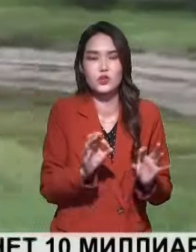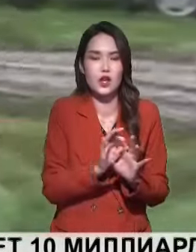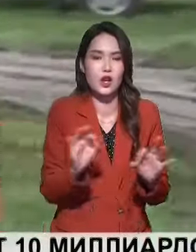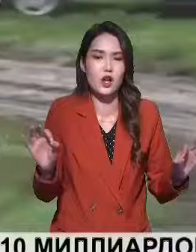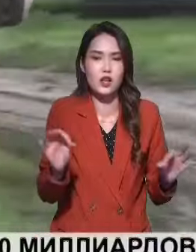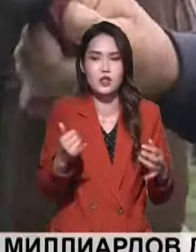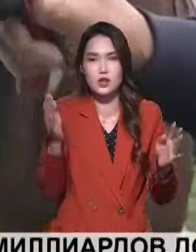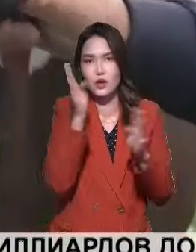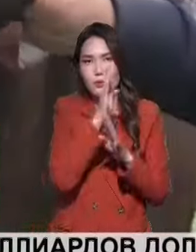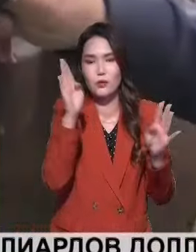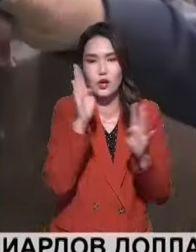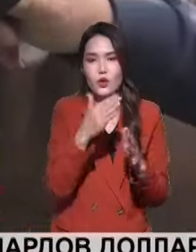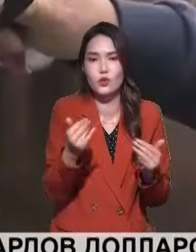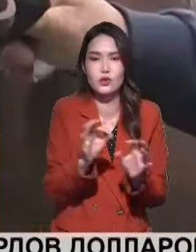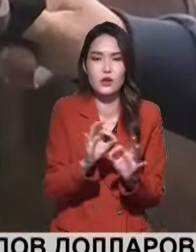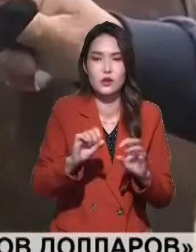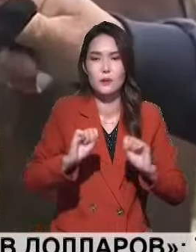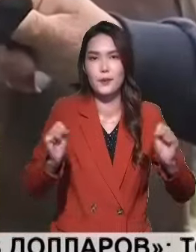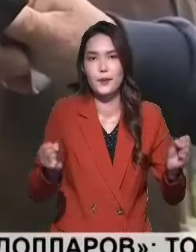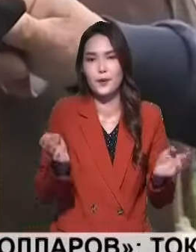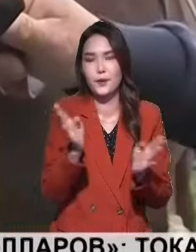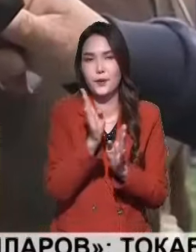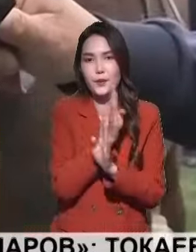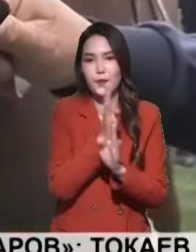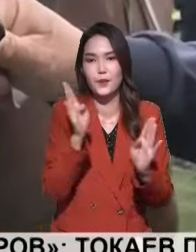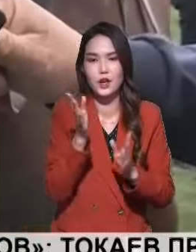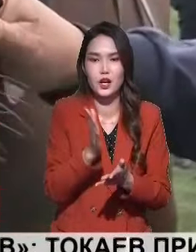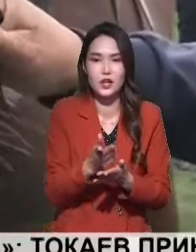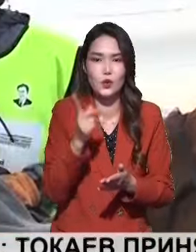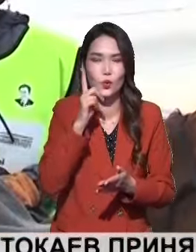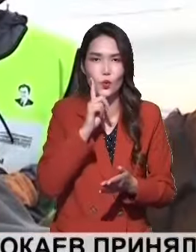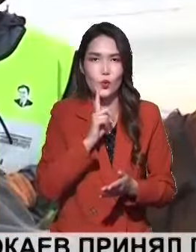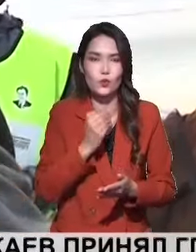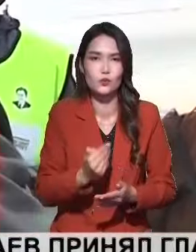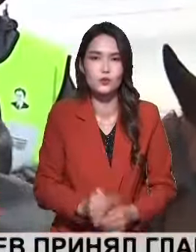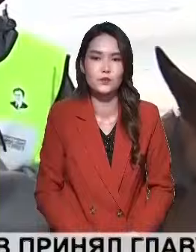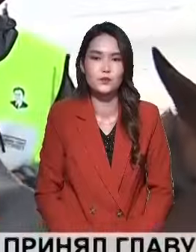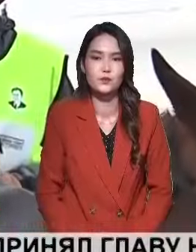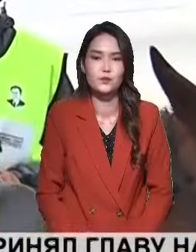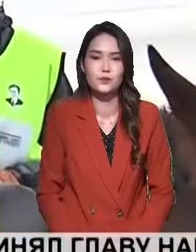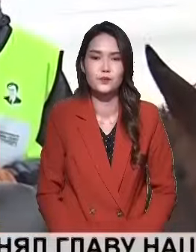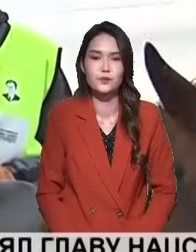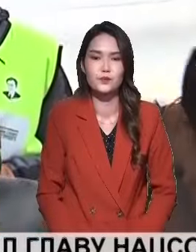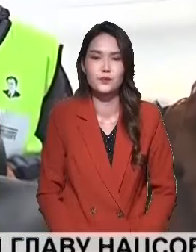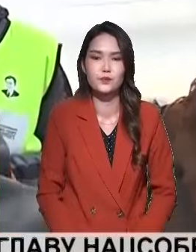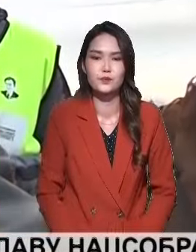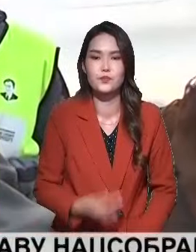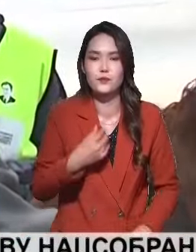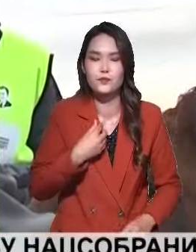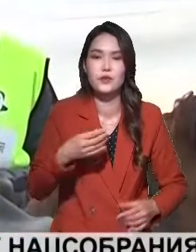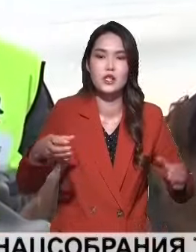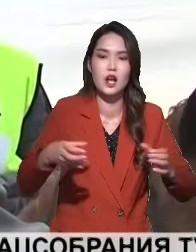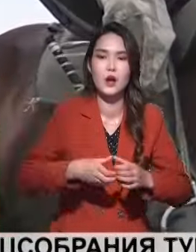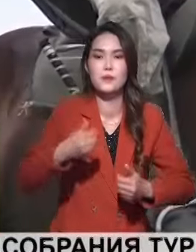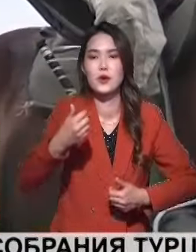погода очень классная, прохладно. И как лошадям тоже удобная погода. Мы команды, прошлый год чемпионы, вот